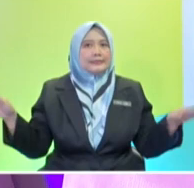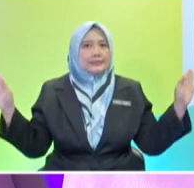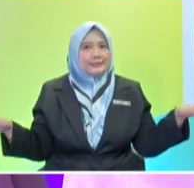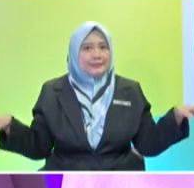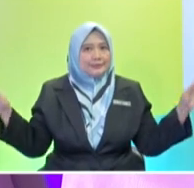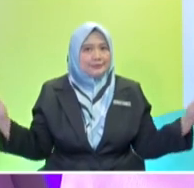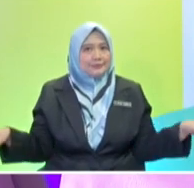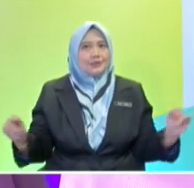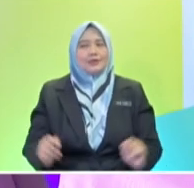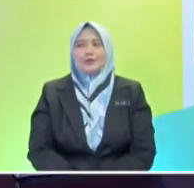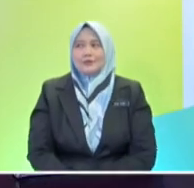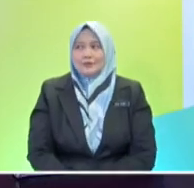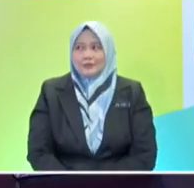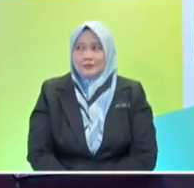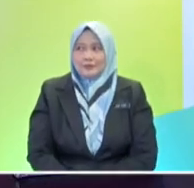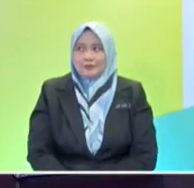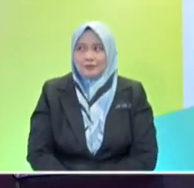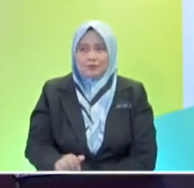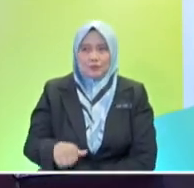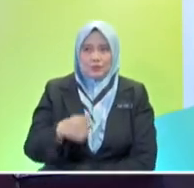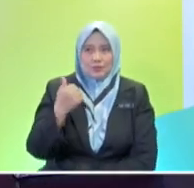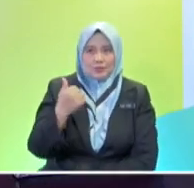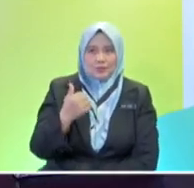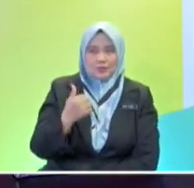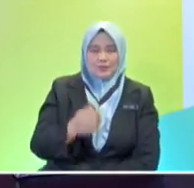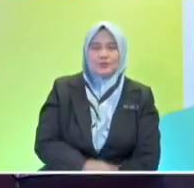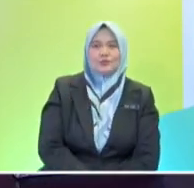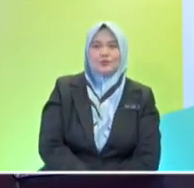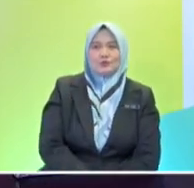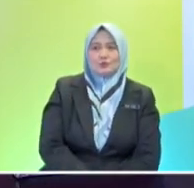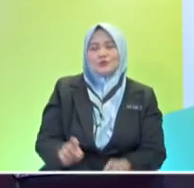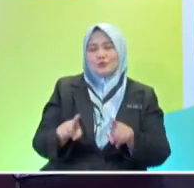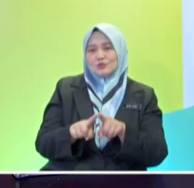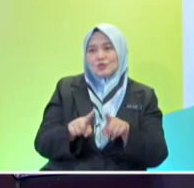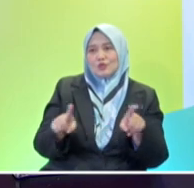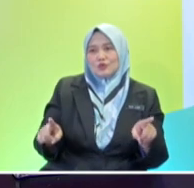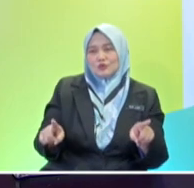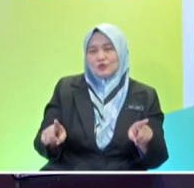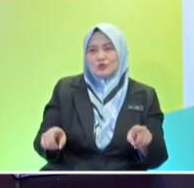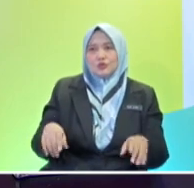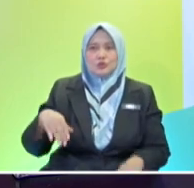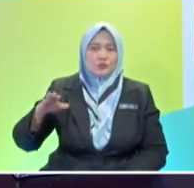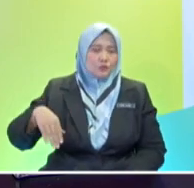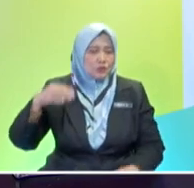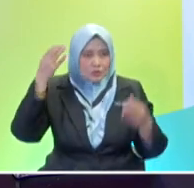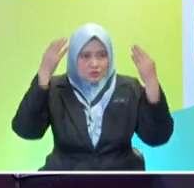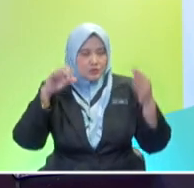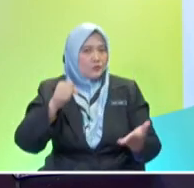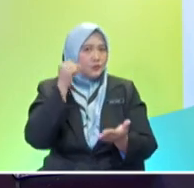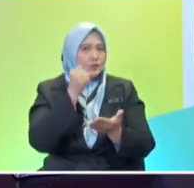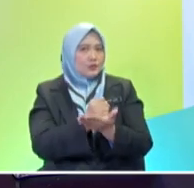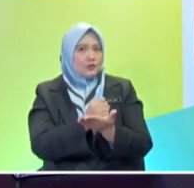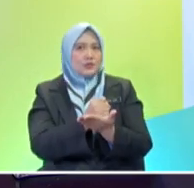terbang. Okey. Bagus Mira, tetapi sebelum cikgu mengesahkan sama ada jawapan Mira betul ataupun tidak, kita nak saksikan satu